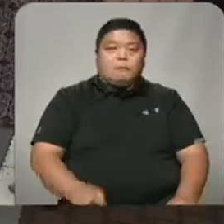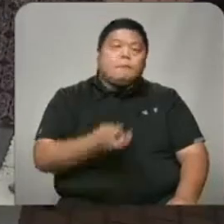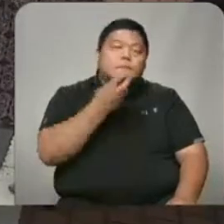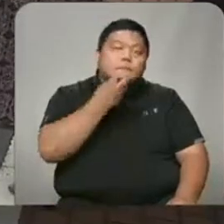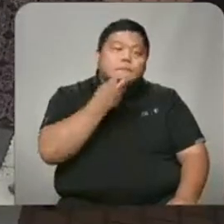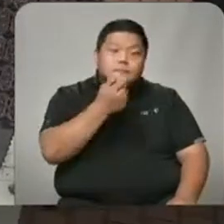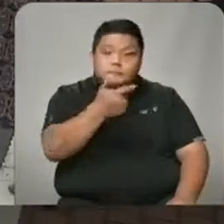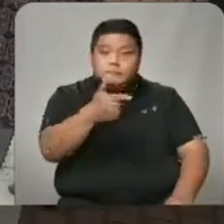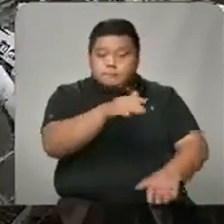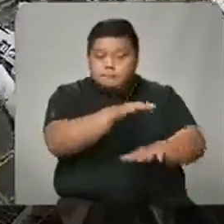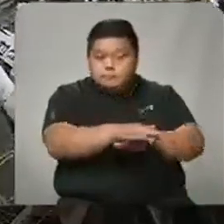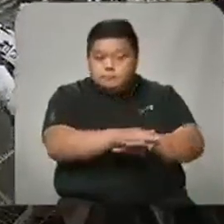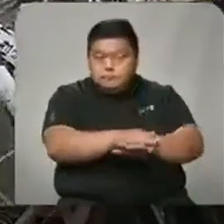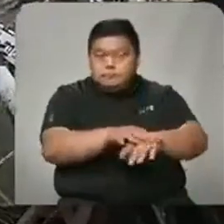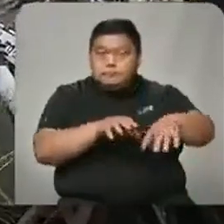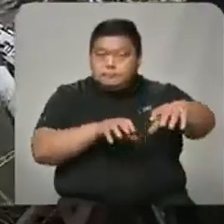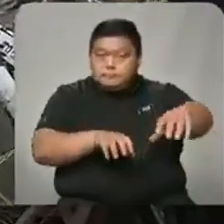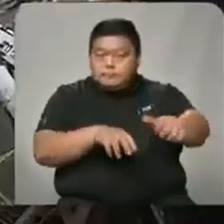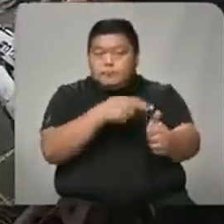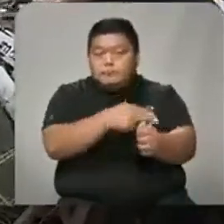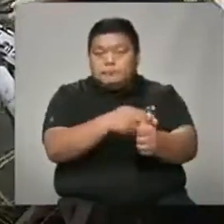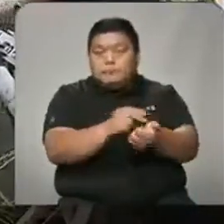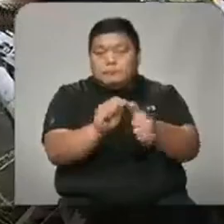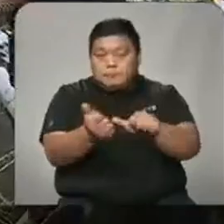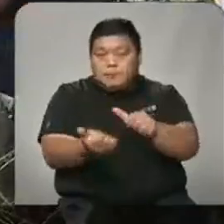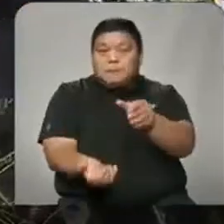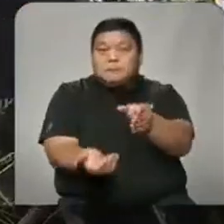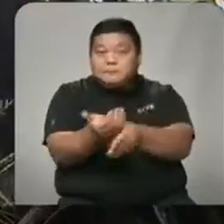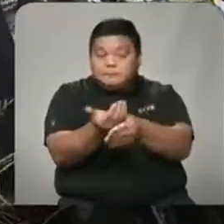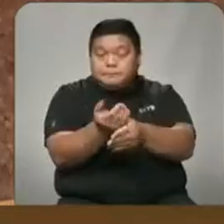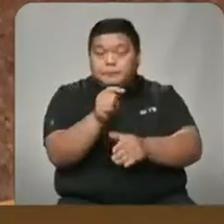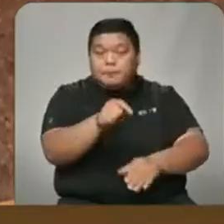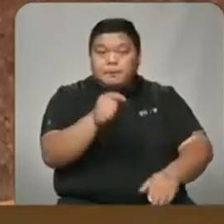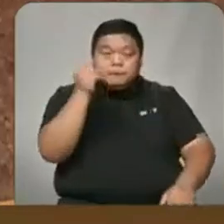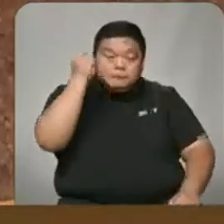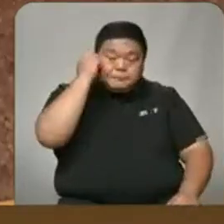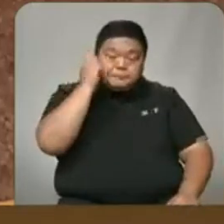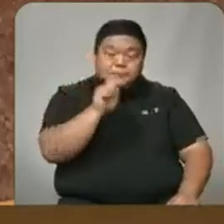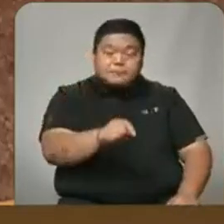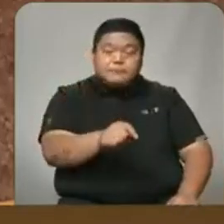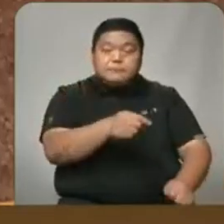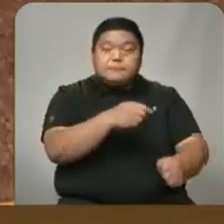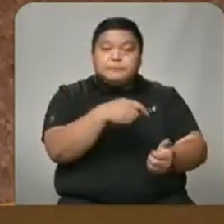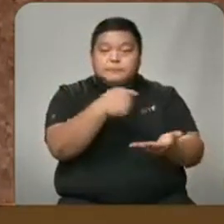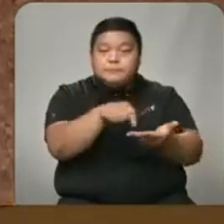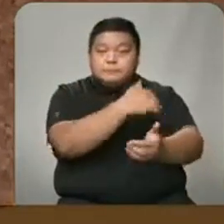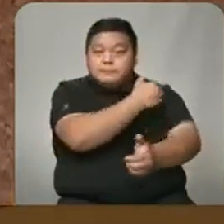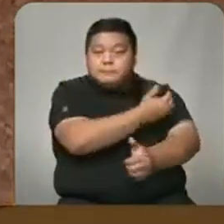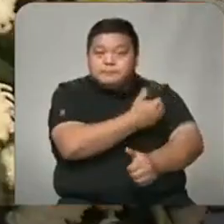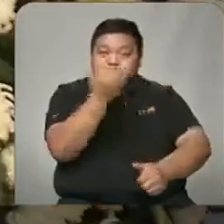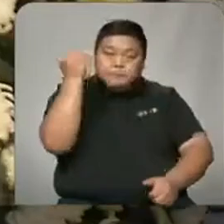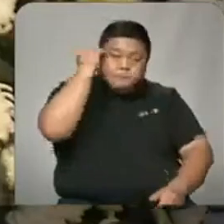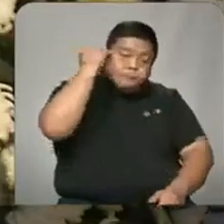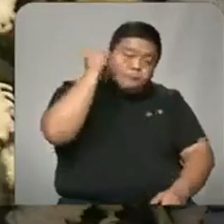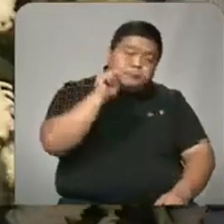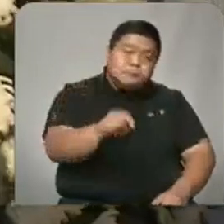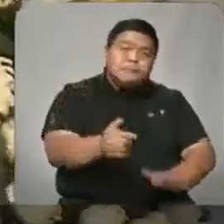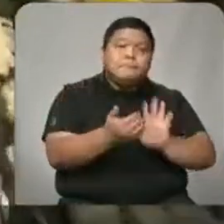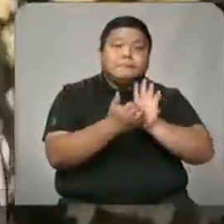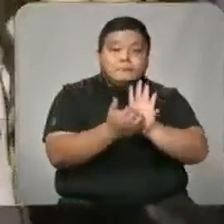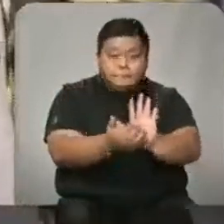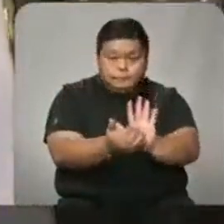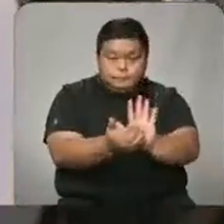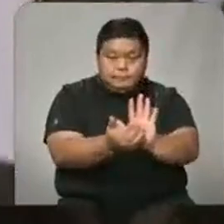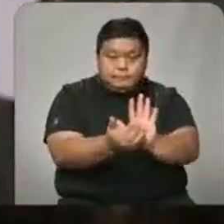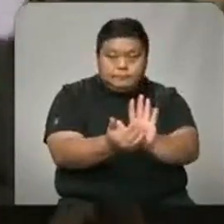서울과 대전 등에서 이따라 발생한 교사 사망사건 주요 원인으로 교권 침해가 꼽히고 있습니다이를 예방하기